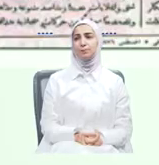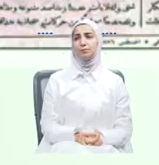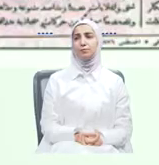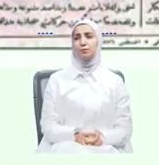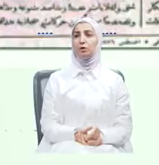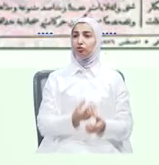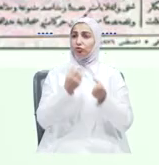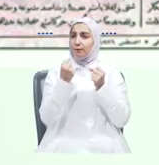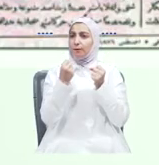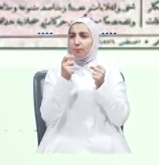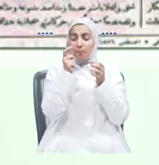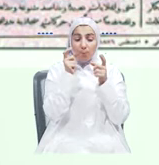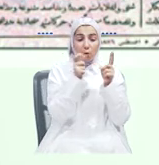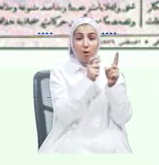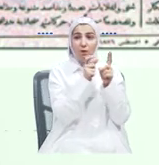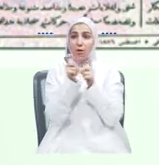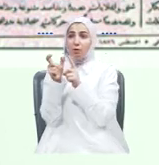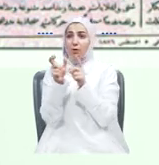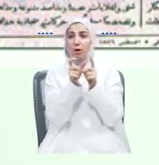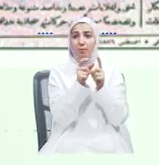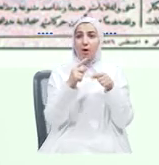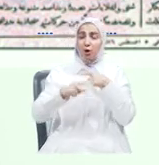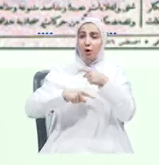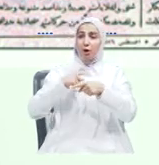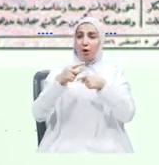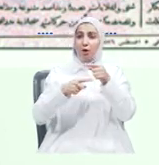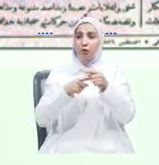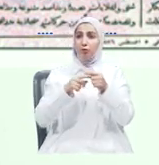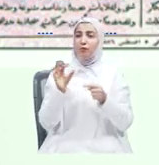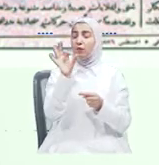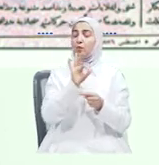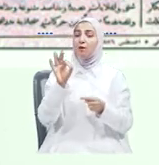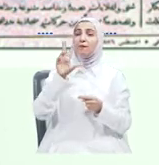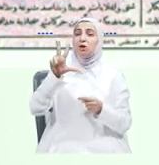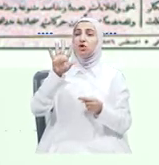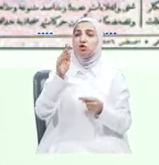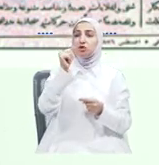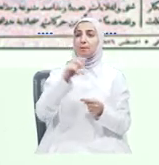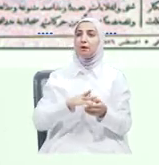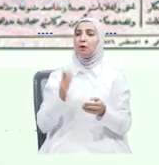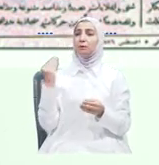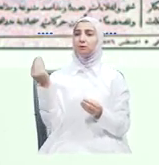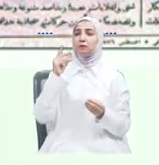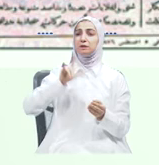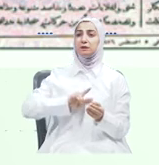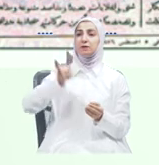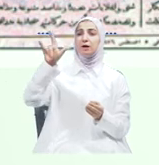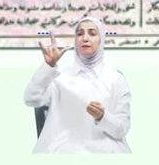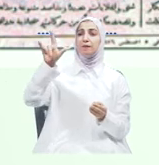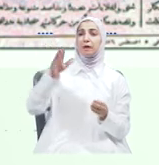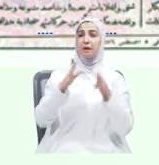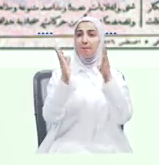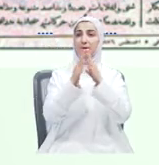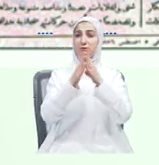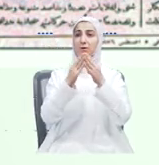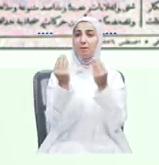ولما اشتدت المراقبة على نشاط المفكرين في الشام، هاجر عدد كبير منهم إلى مصر والقارة